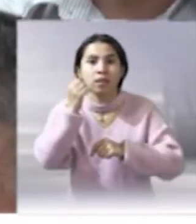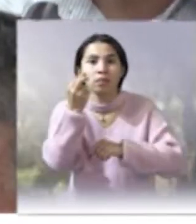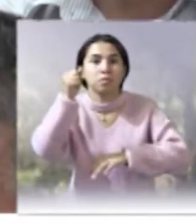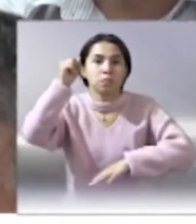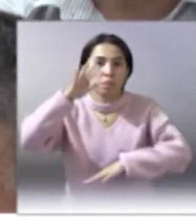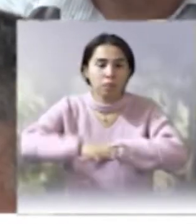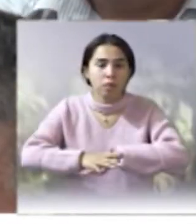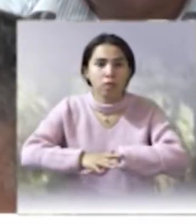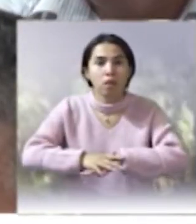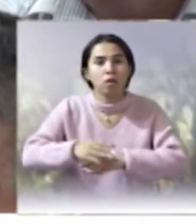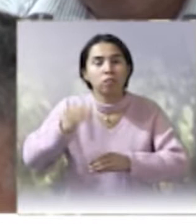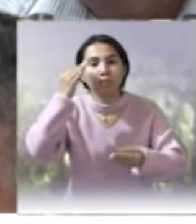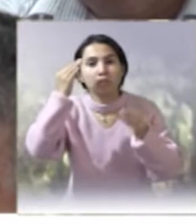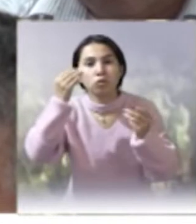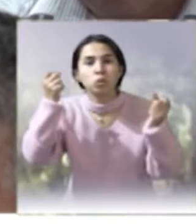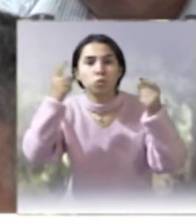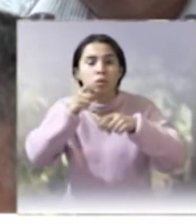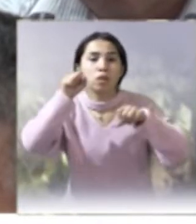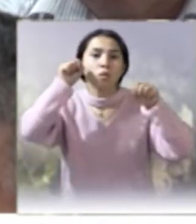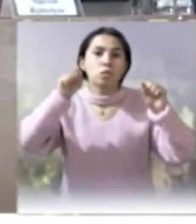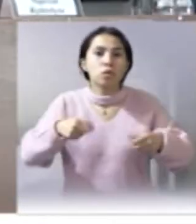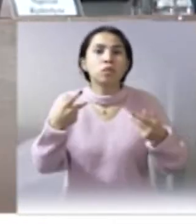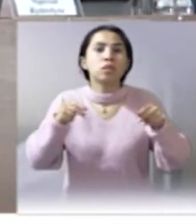до 104 тысяч тенге. Рост в 2,5